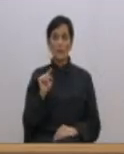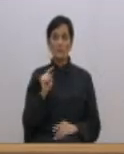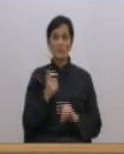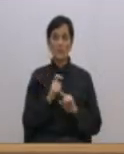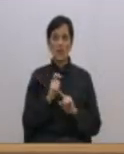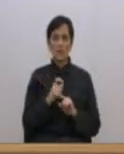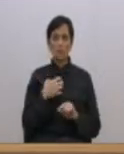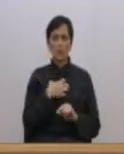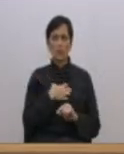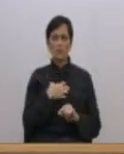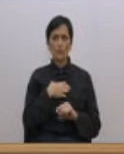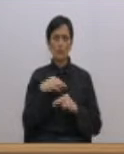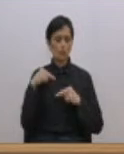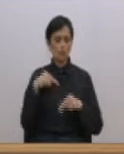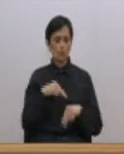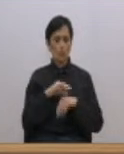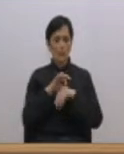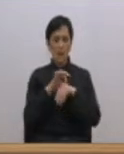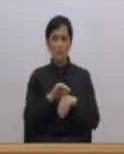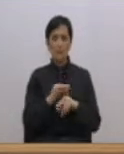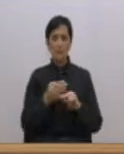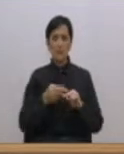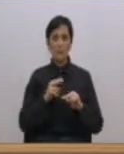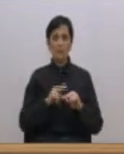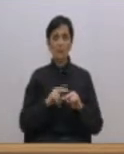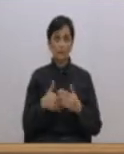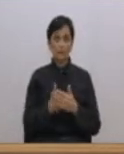ძალიან მნიშვნელოვანი შრომა გასწია იმისთვის, რომ